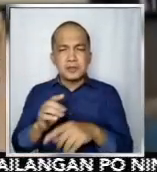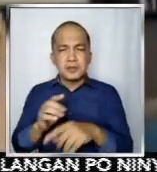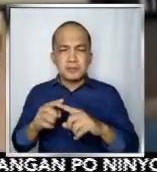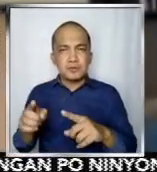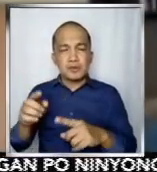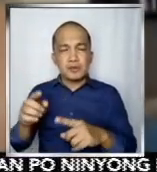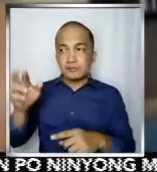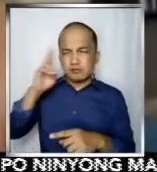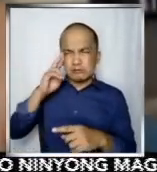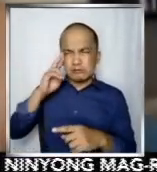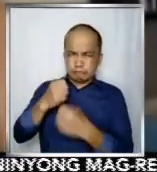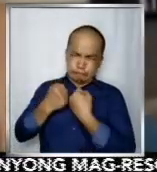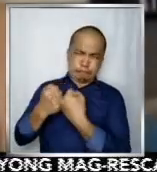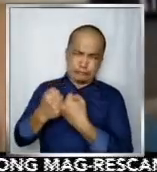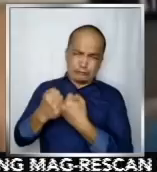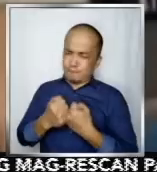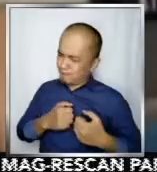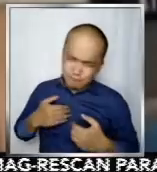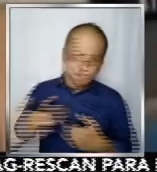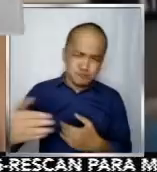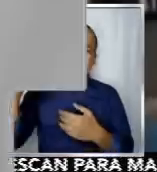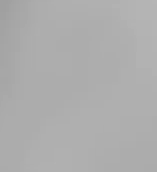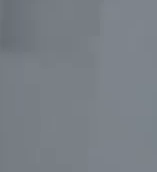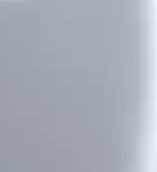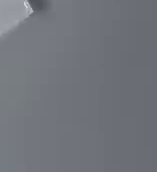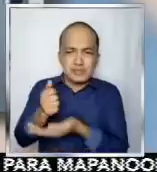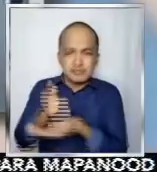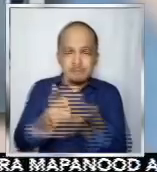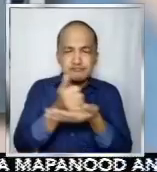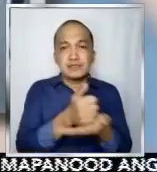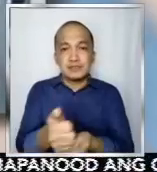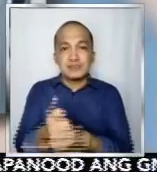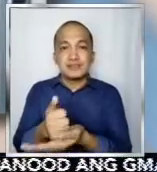sa pagtulong. Yan ang chika ni Katatibayan.